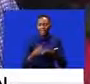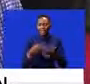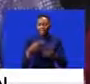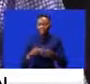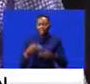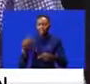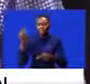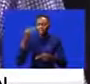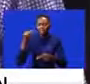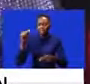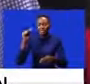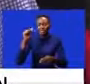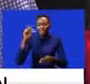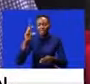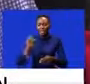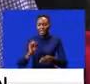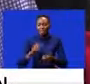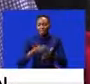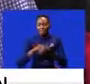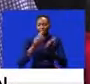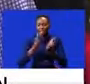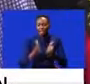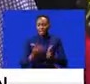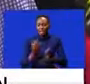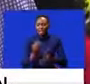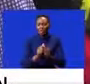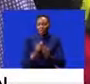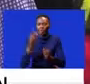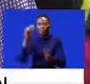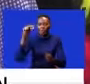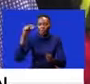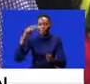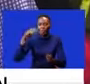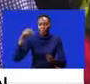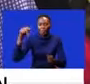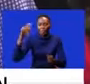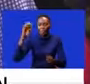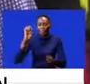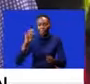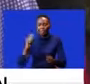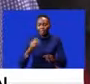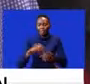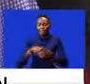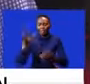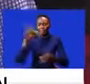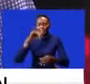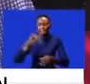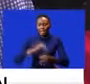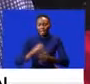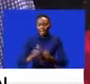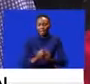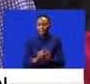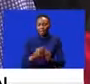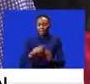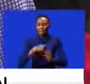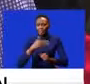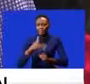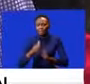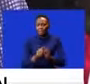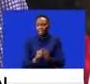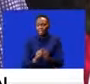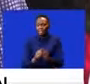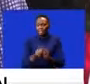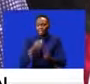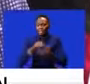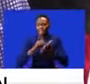Upondo, an executive secretary mar Kupet e bade ma Siaya. I'm a dramatist. An nasebedo provincial drama